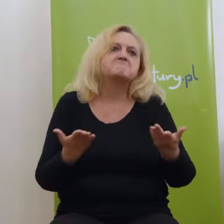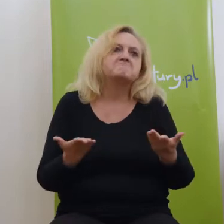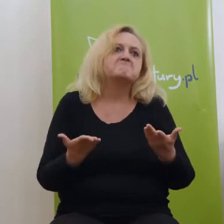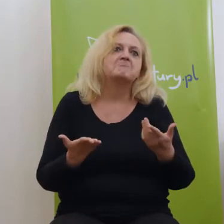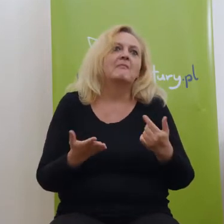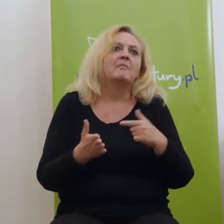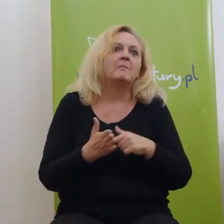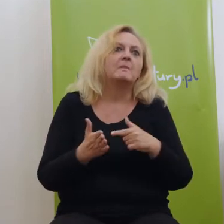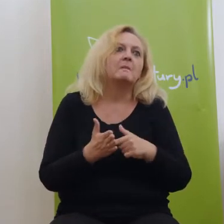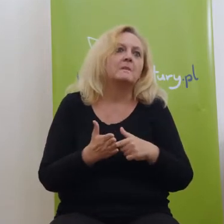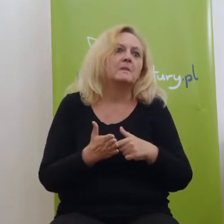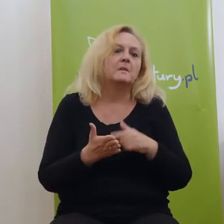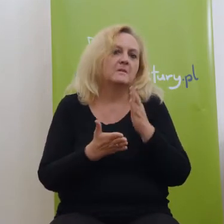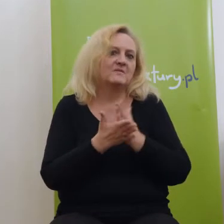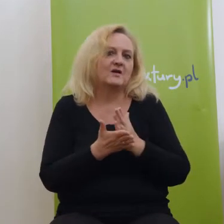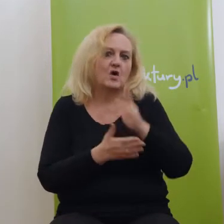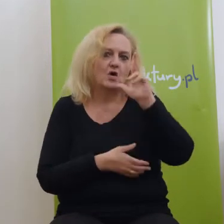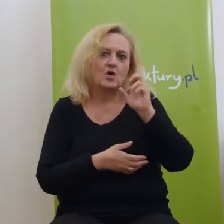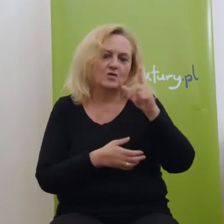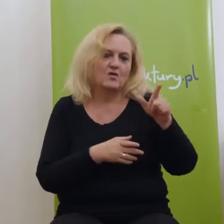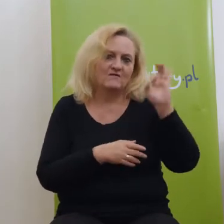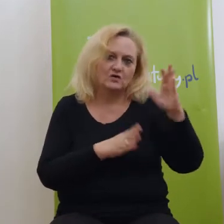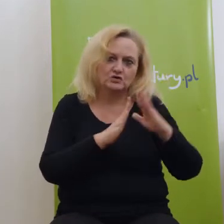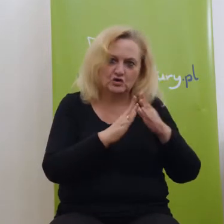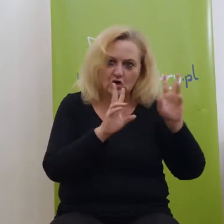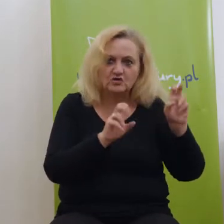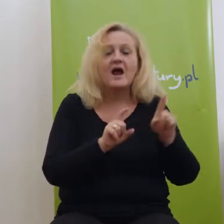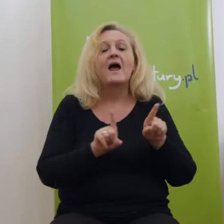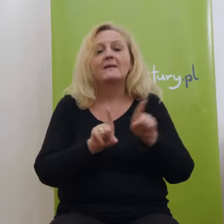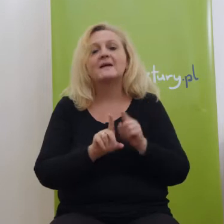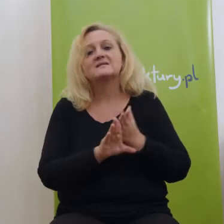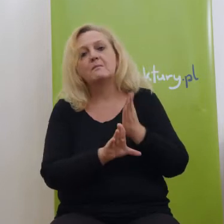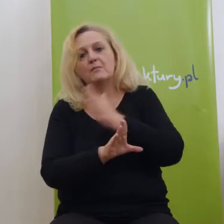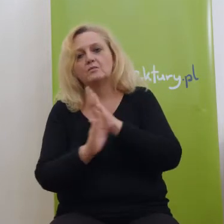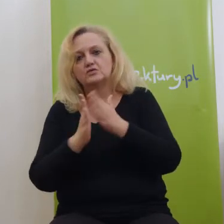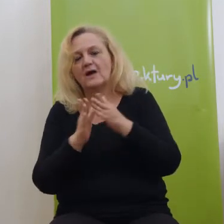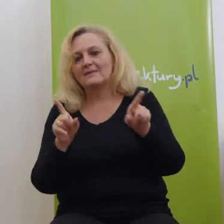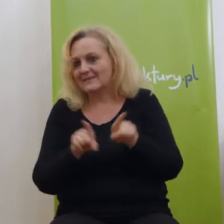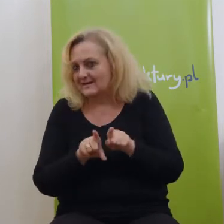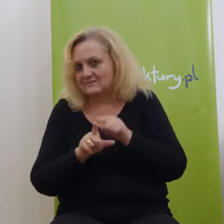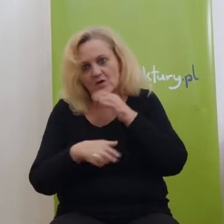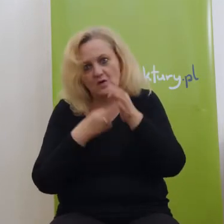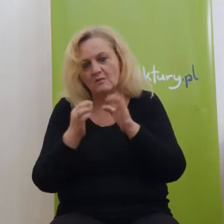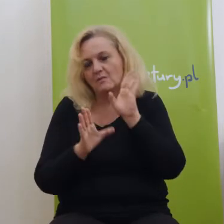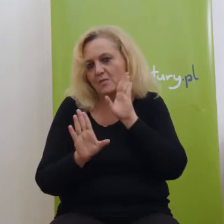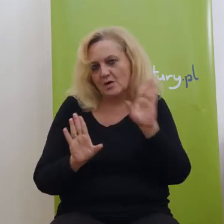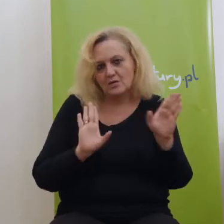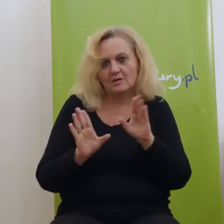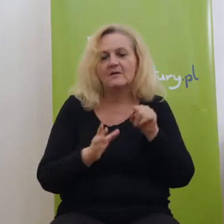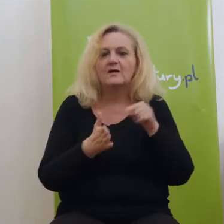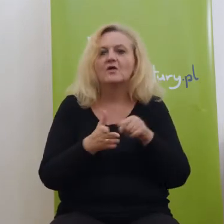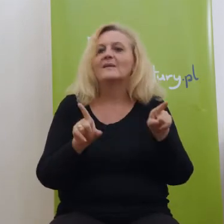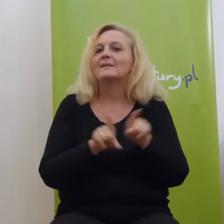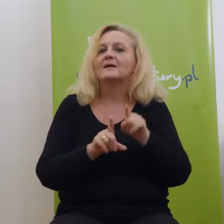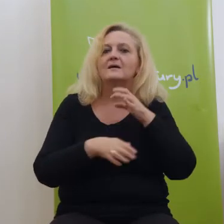To zresztą nie tylko w Konkolu, tak? Też tak opowiadałaś w swojej poprzedniej książce, przez tak też